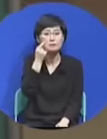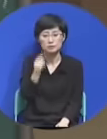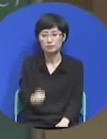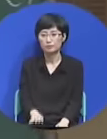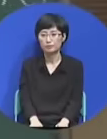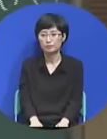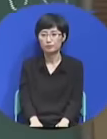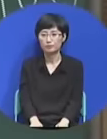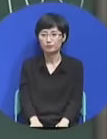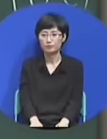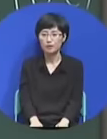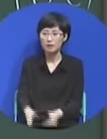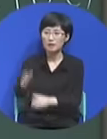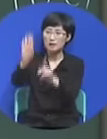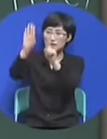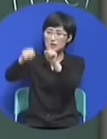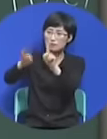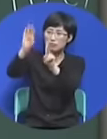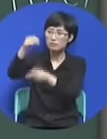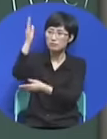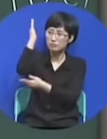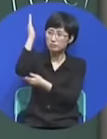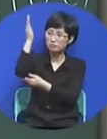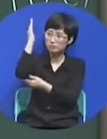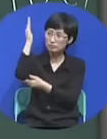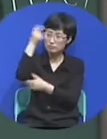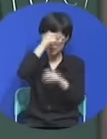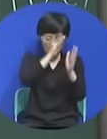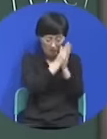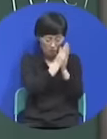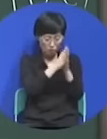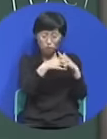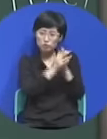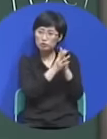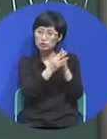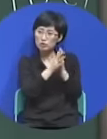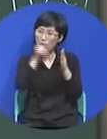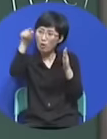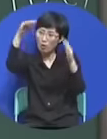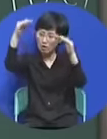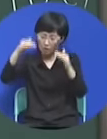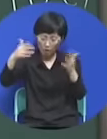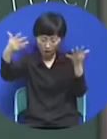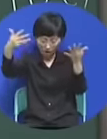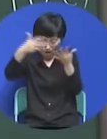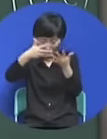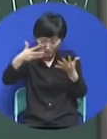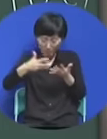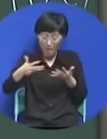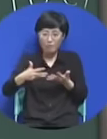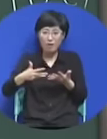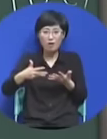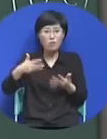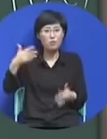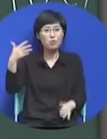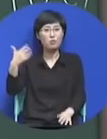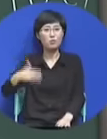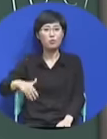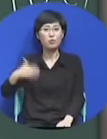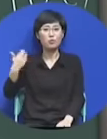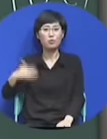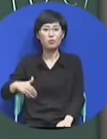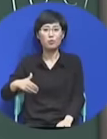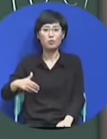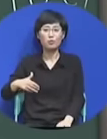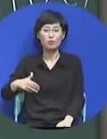然后默想的时候一定要跟祷告手册一起来默想，那么就会发现跟我正好相。 그러면 여러분이 들은 설교와 기도 수첩을 사람이 만들었거든요. 그런데 사람이 하는 것이 아니고 하나님이 우리를 인도해 나가신다는